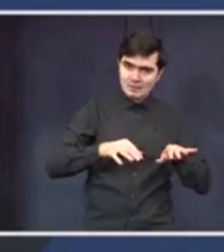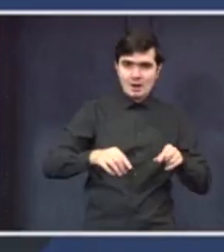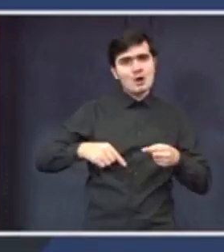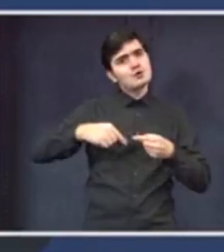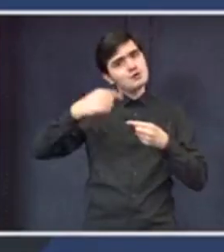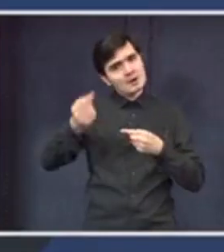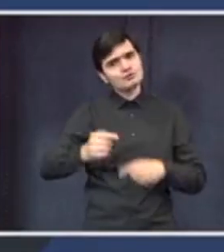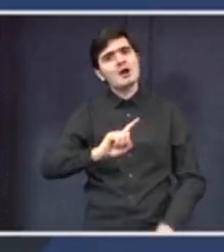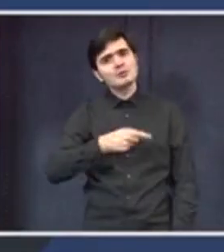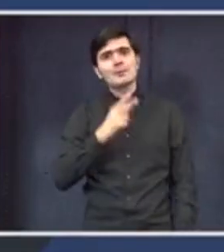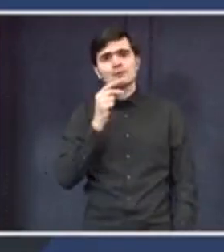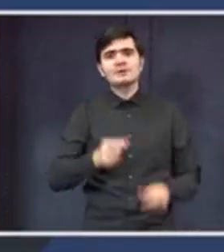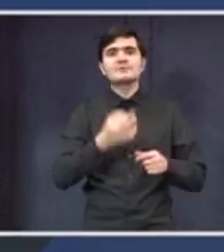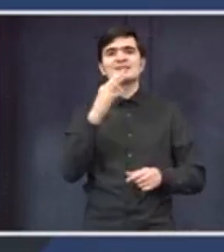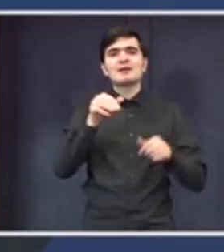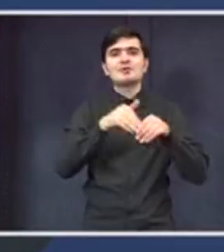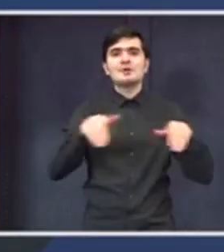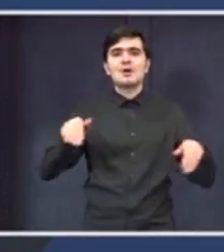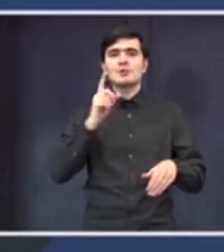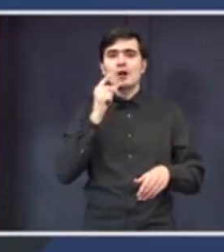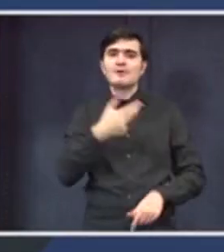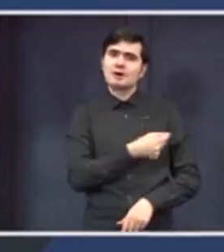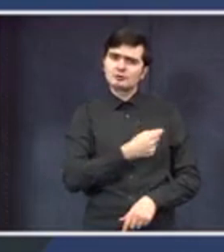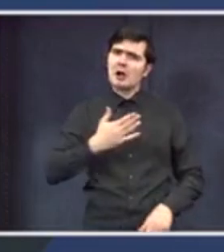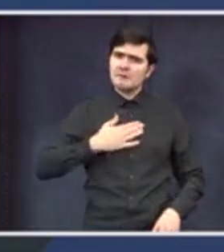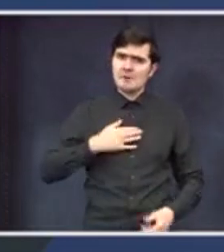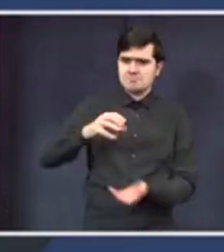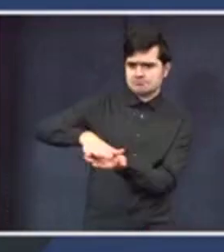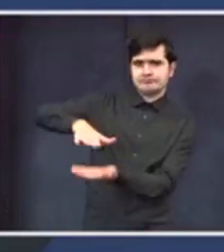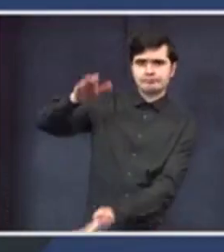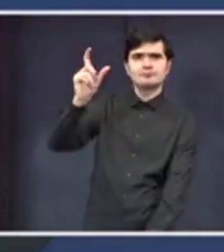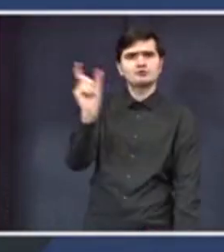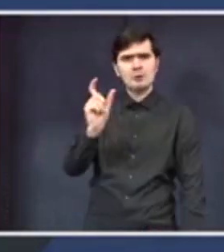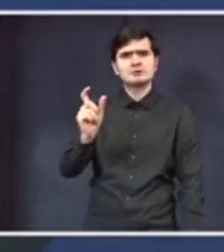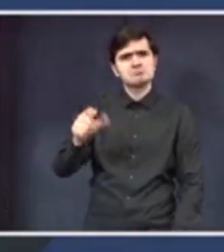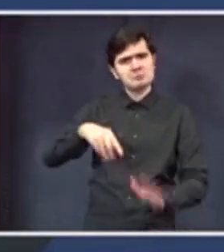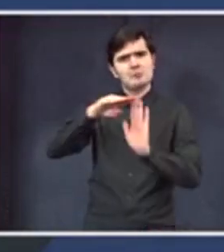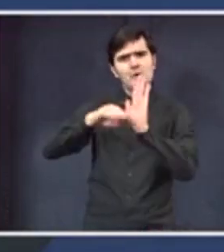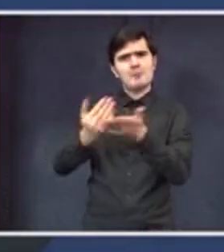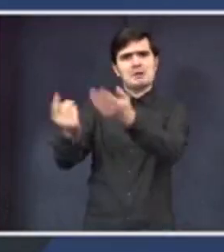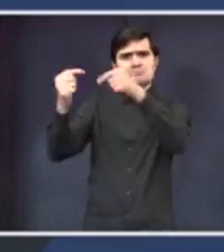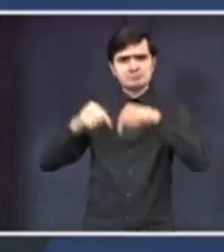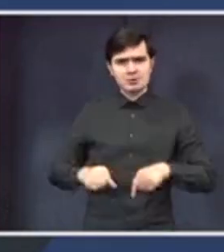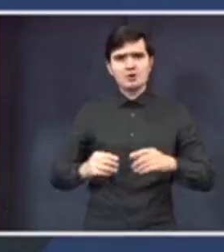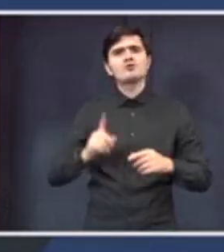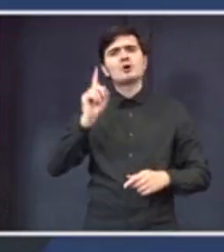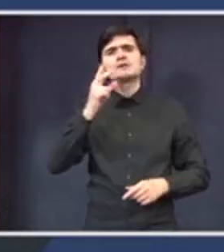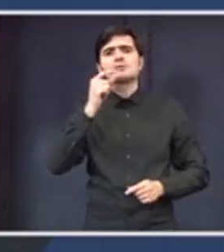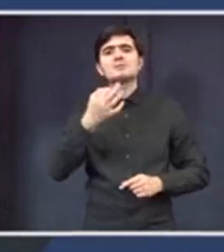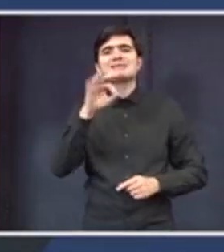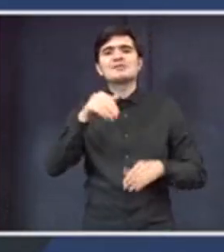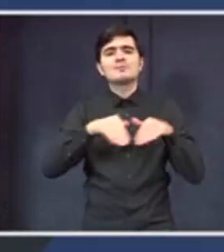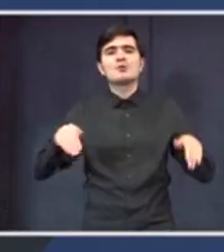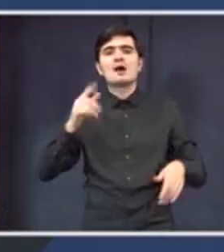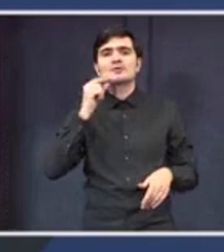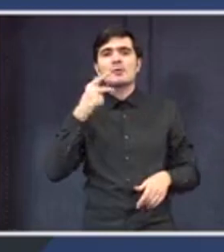putea să vorbim de 10 milioane de persoane vaccinate, avem dozele, deja sunt programate, și vom putea vorbi de 10 milioane de persoane vaccinate la